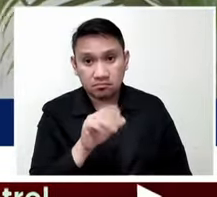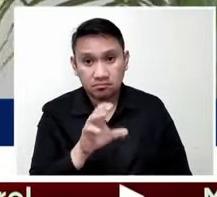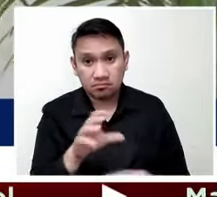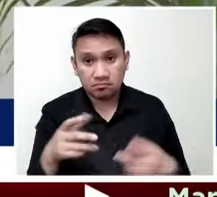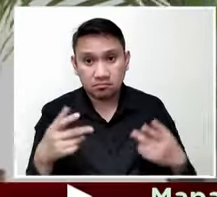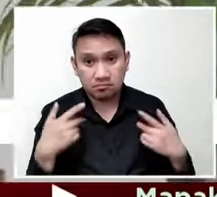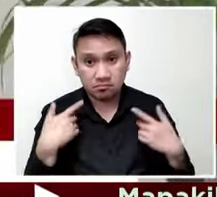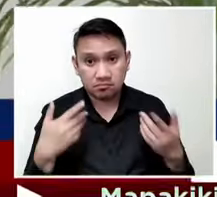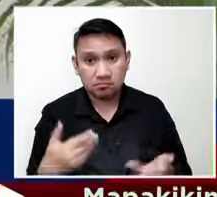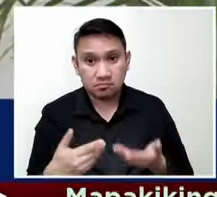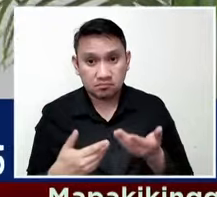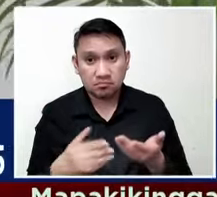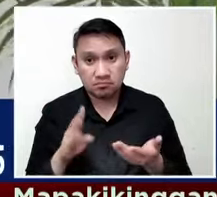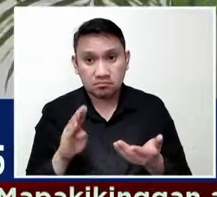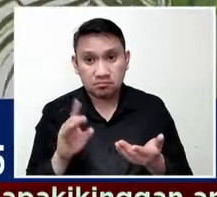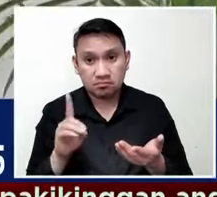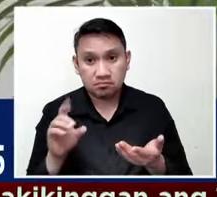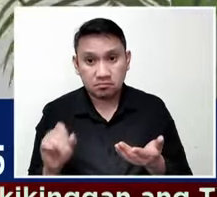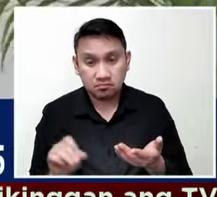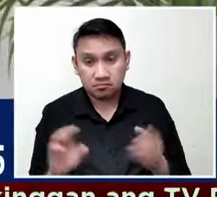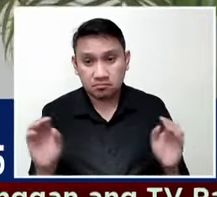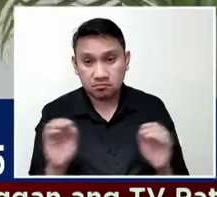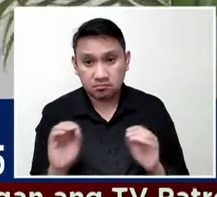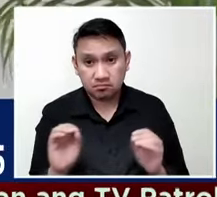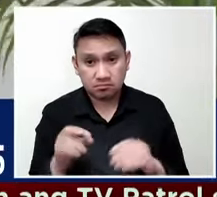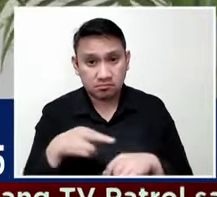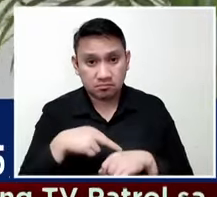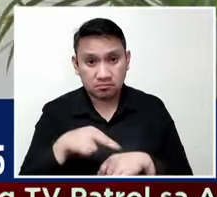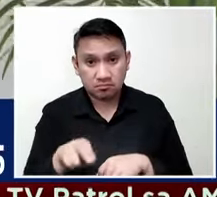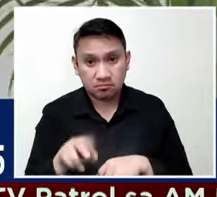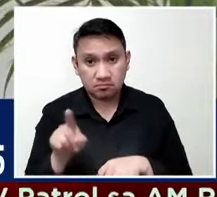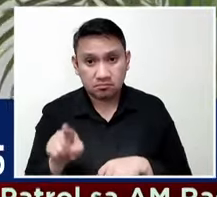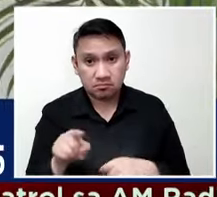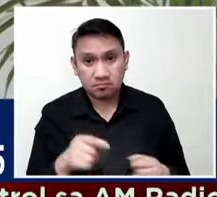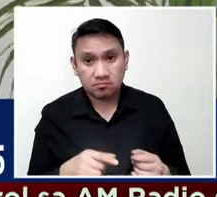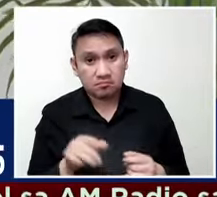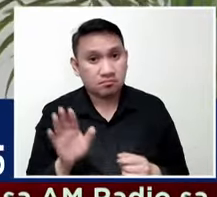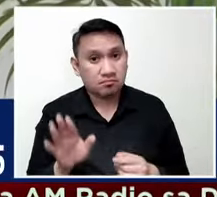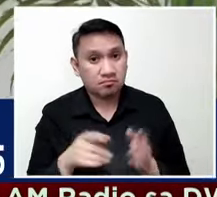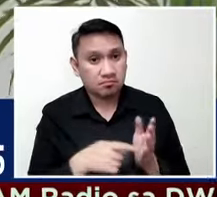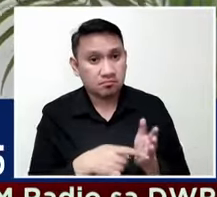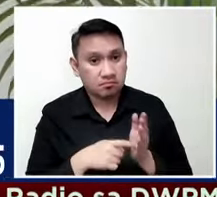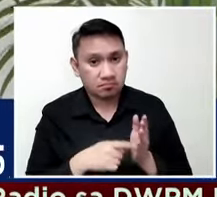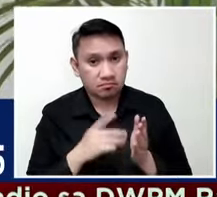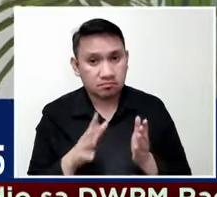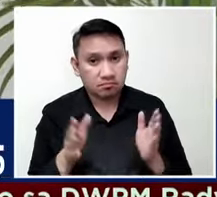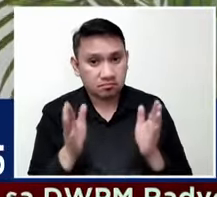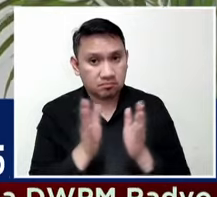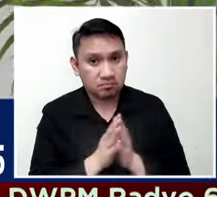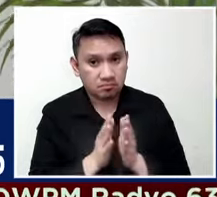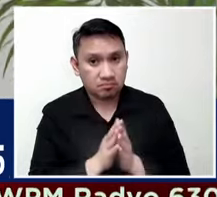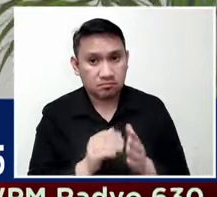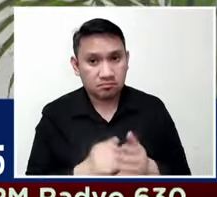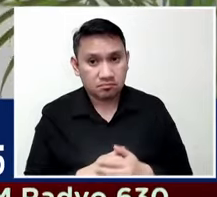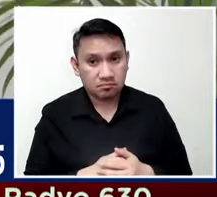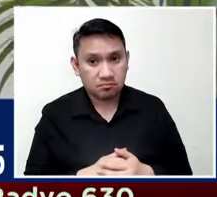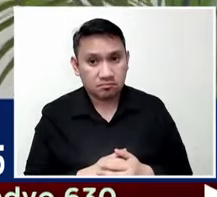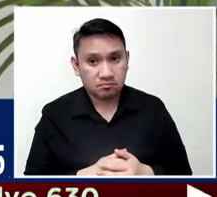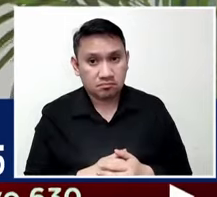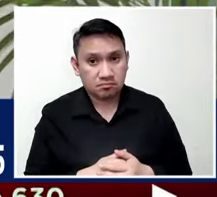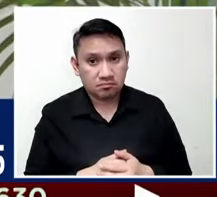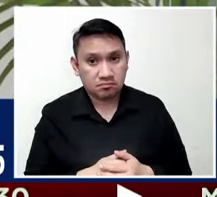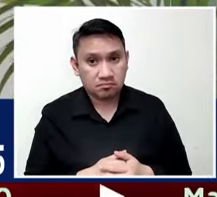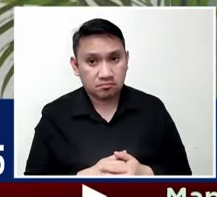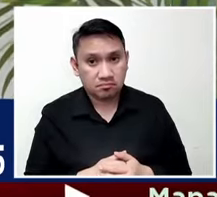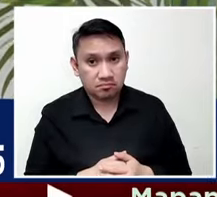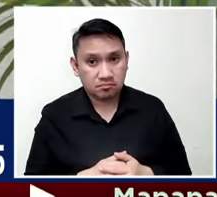submitted any bids, without any reference to the eligibility requirements prescribed by its Bids and Awards Committee.